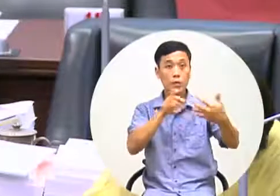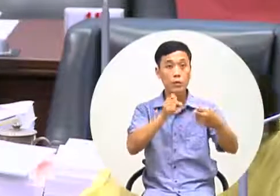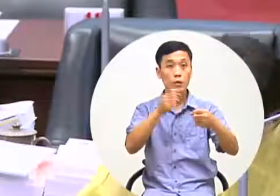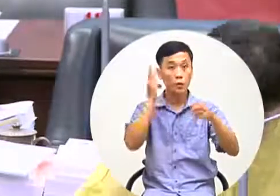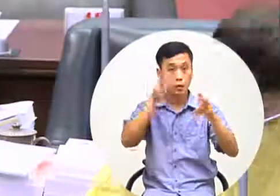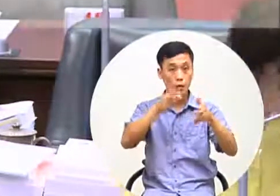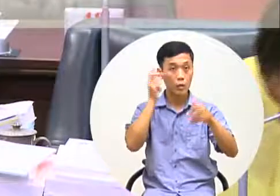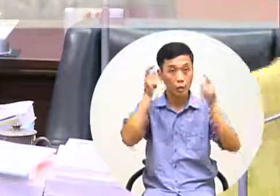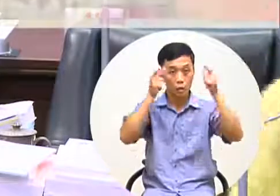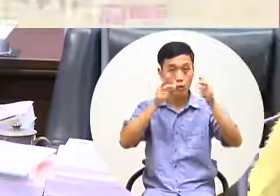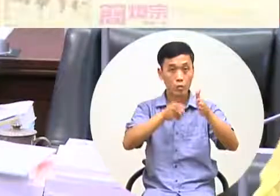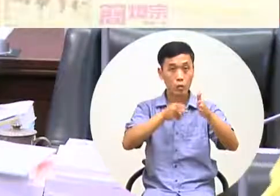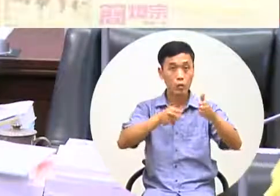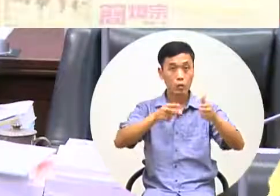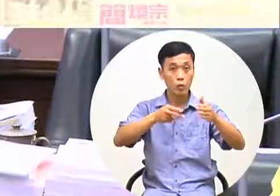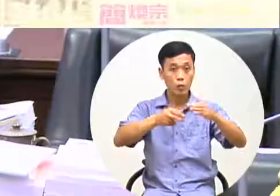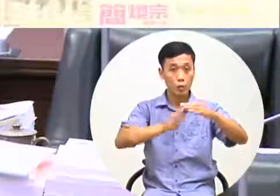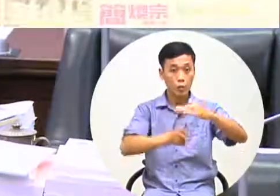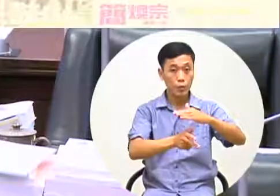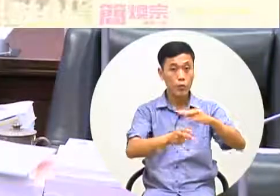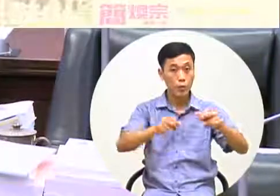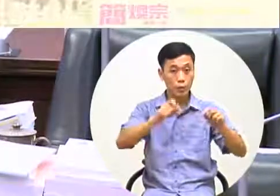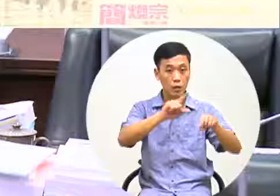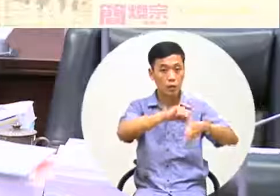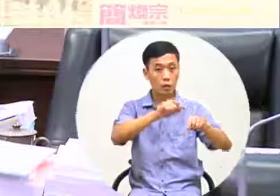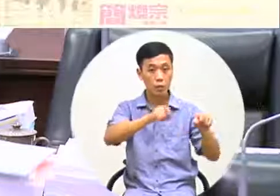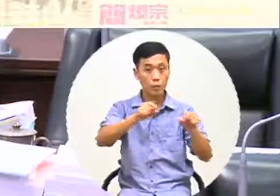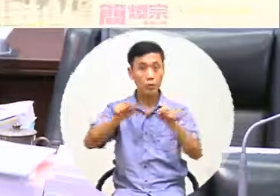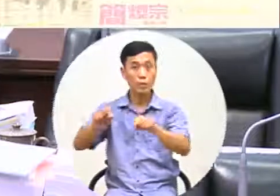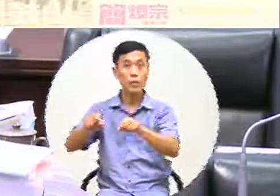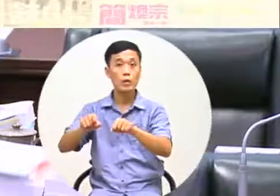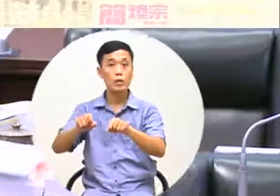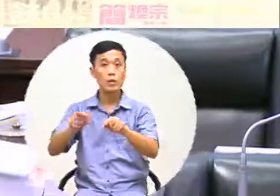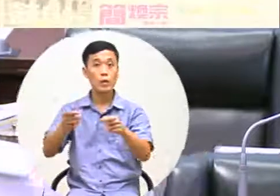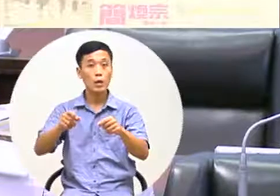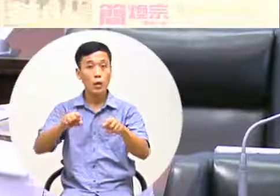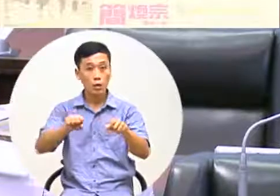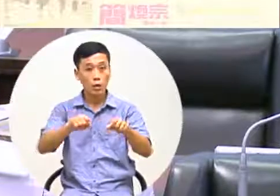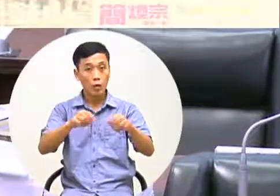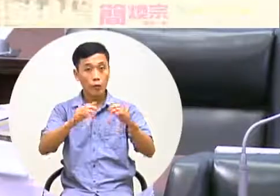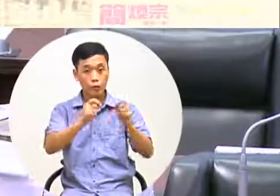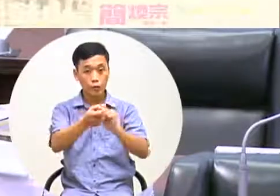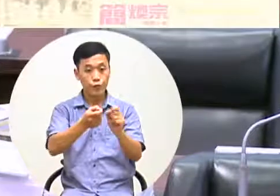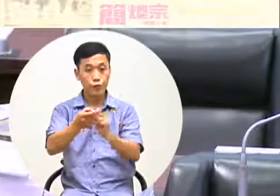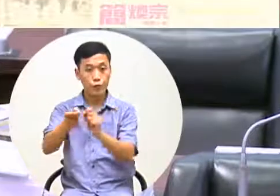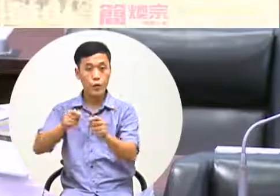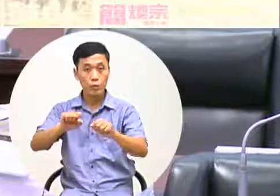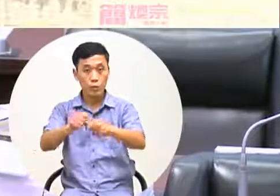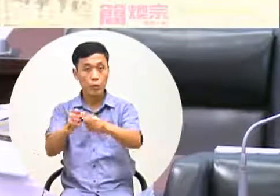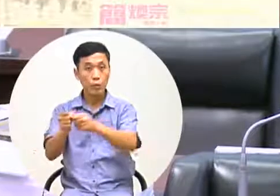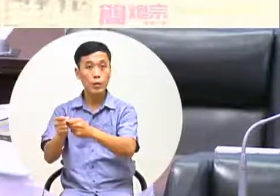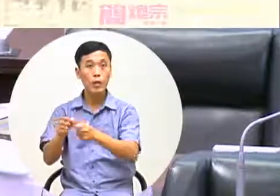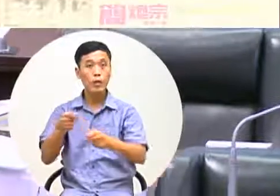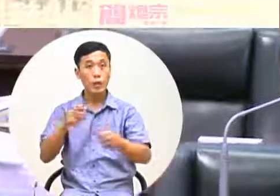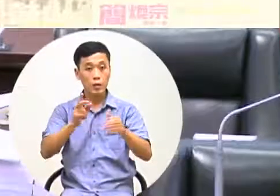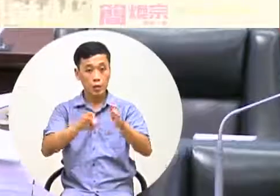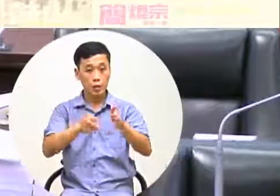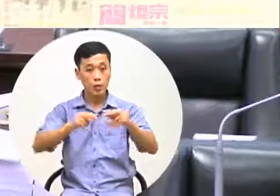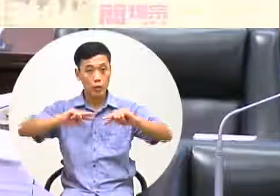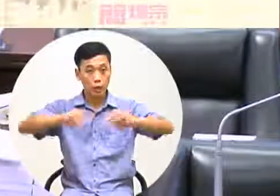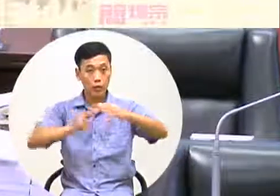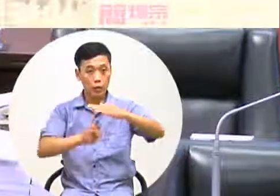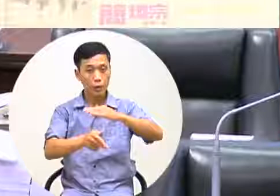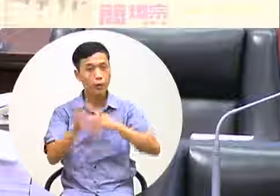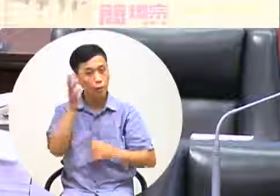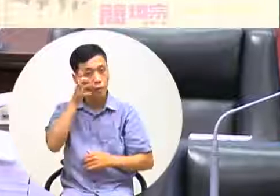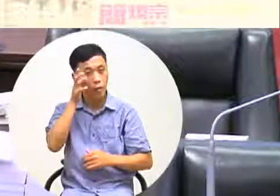那我想铁路地下化对我们来说，我们是一直很期待嘛。那可是铁工局那边不断的拖嘛，包